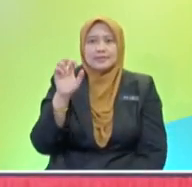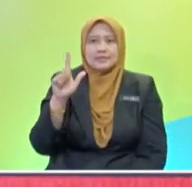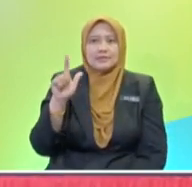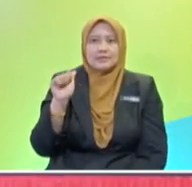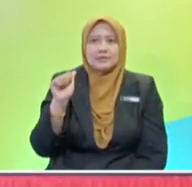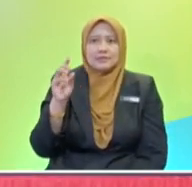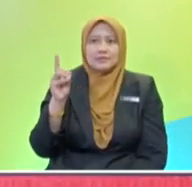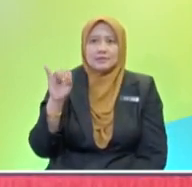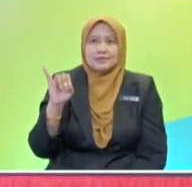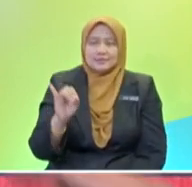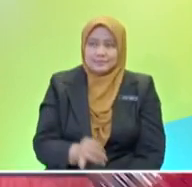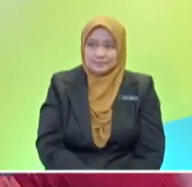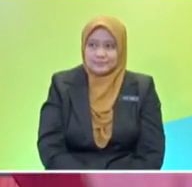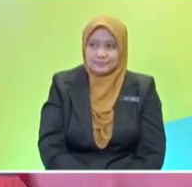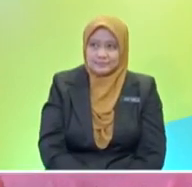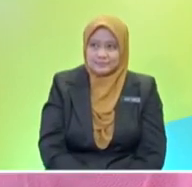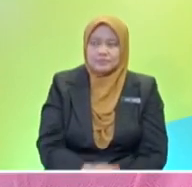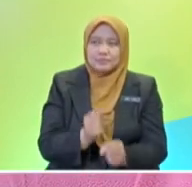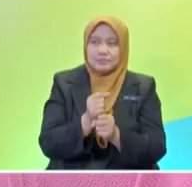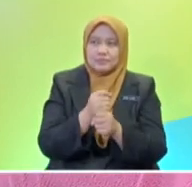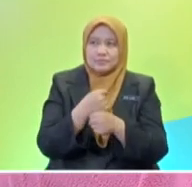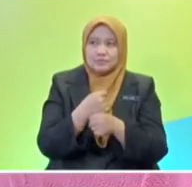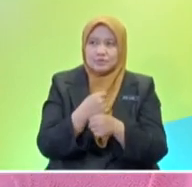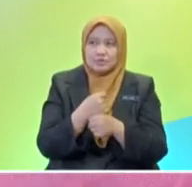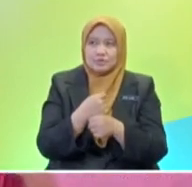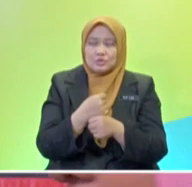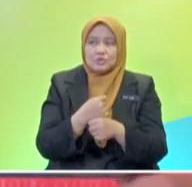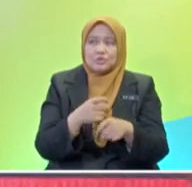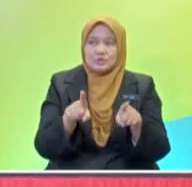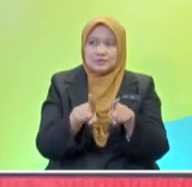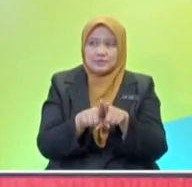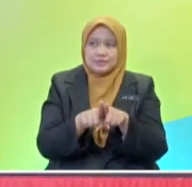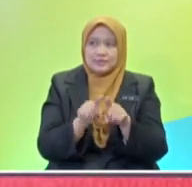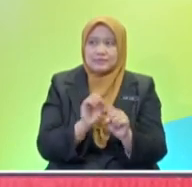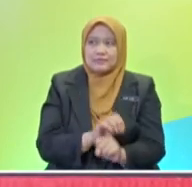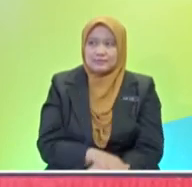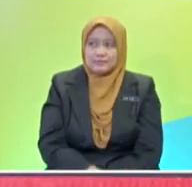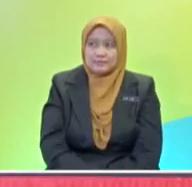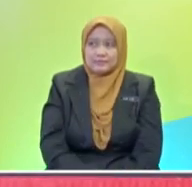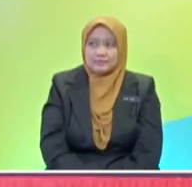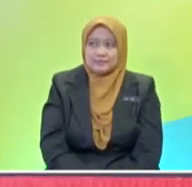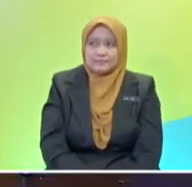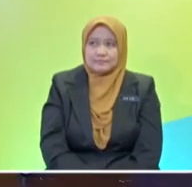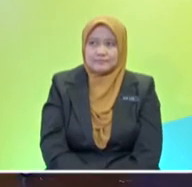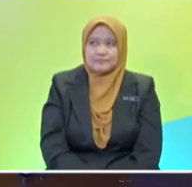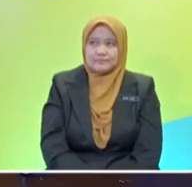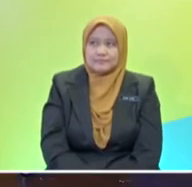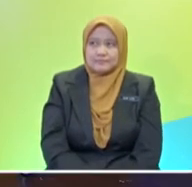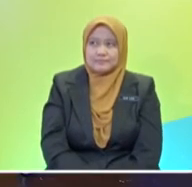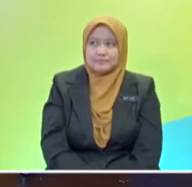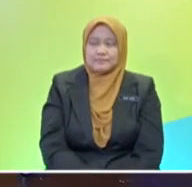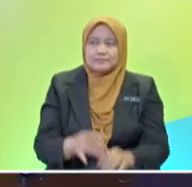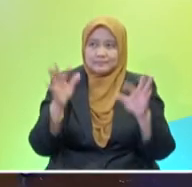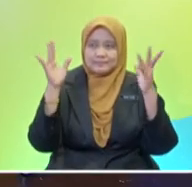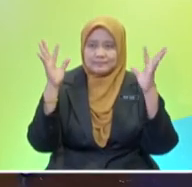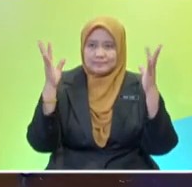Cuba tengok. Bentuk macam bulat je kan? Macam lengkung. Betul tak cikgu? Betul. Okey, tepuk untuk